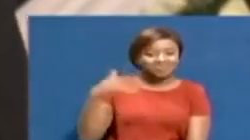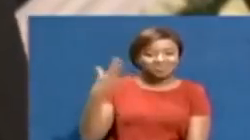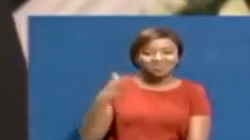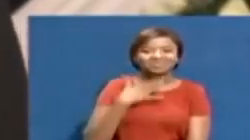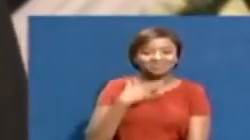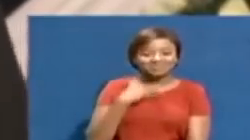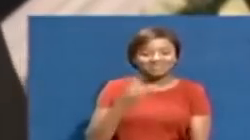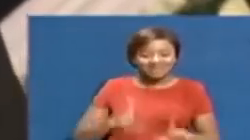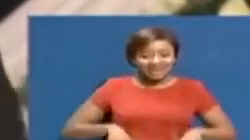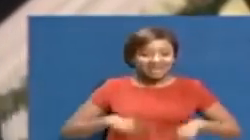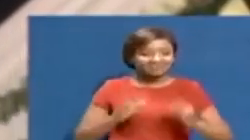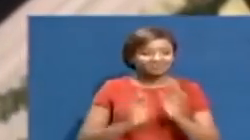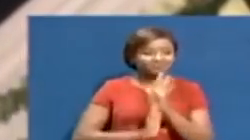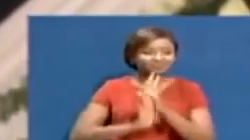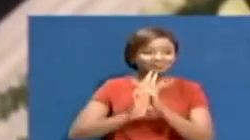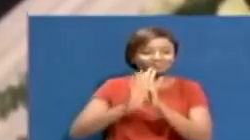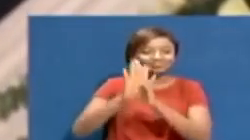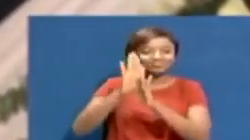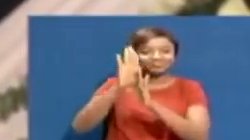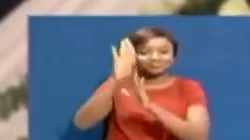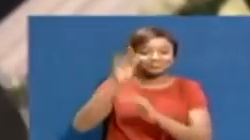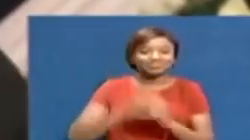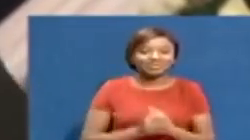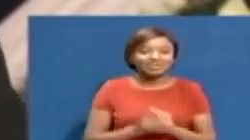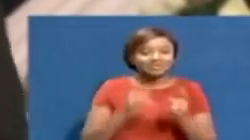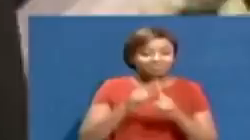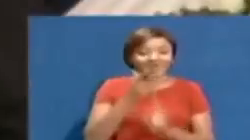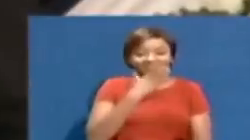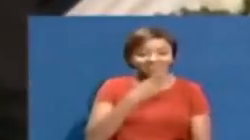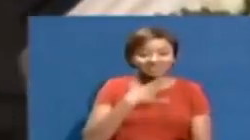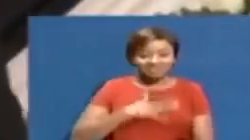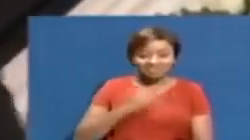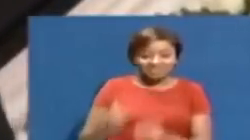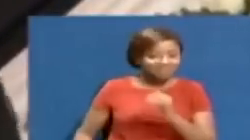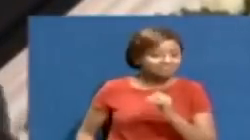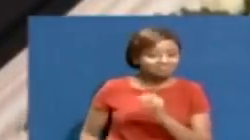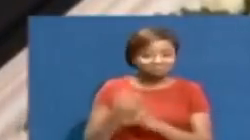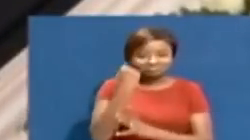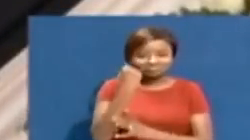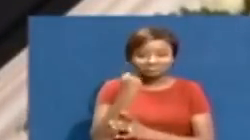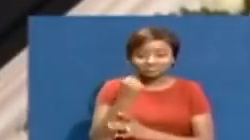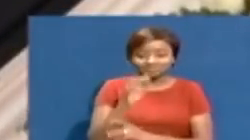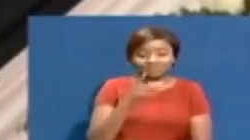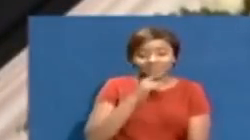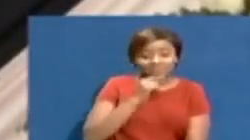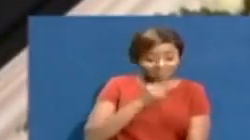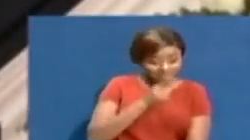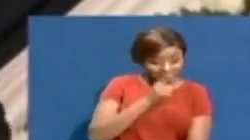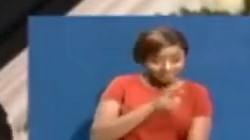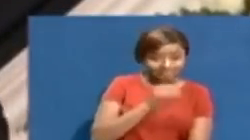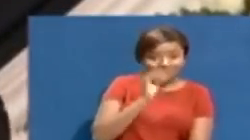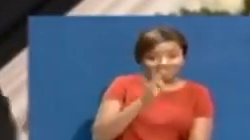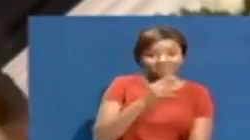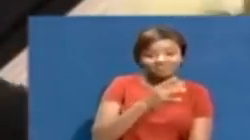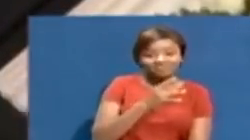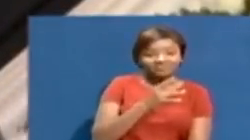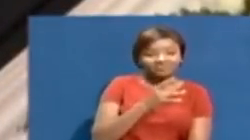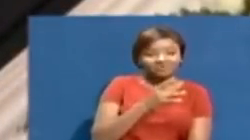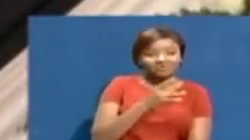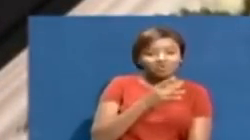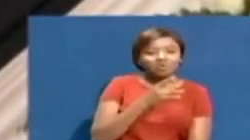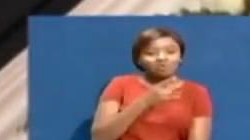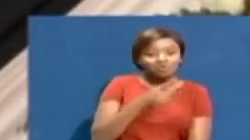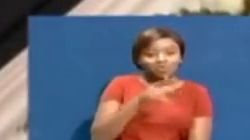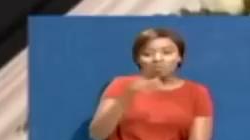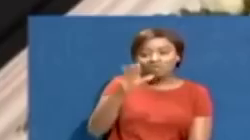I've always wanted to go up in life, but not that way. Ilikuja akaniinua. Huyu mtu mkienda pahali sasa mambo iwe